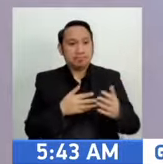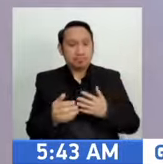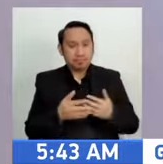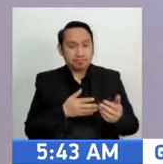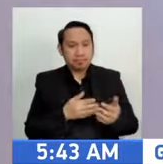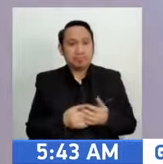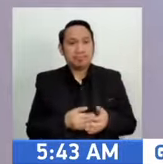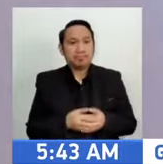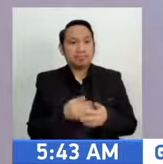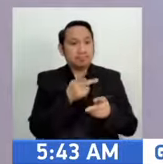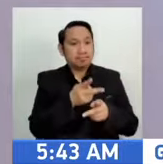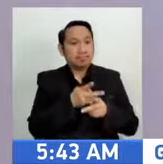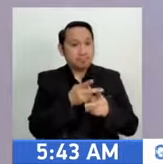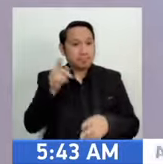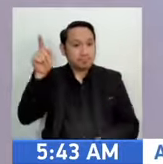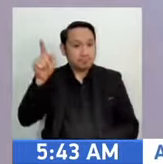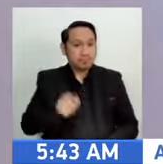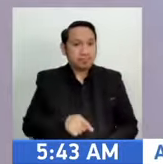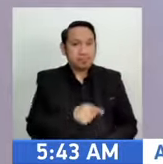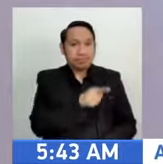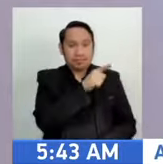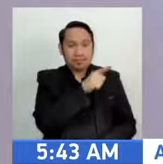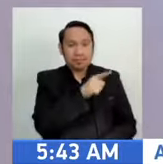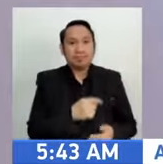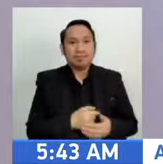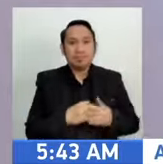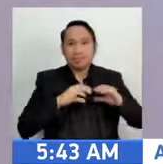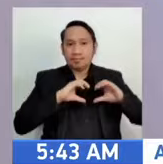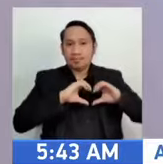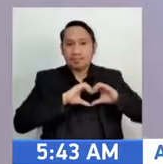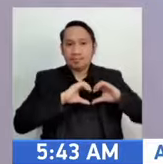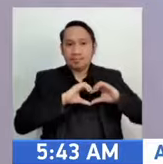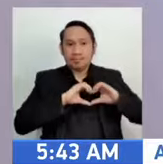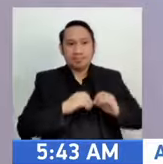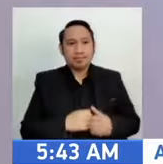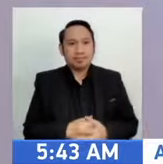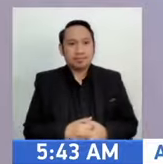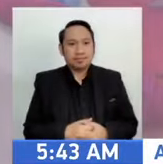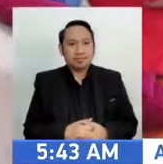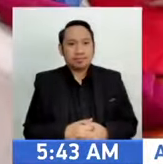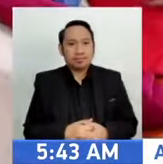go. Para mark safe lagi, mga kapuso.